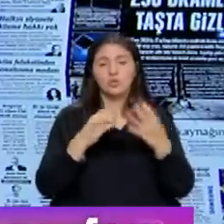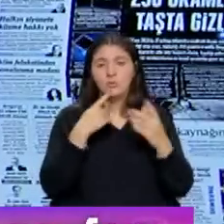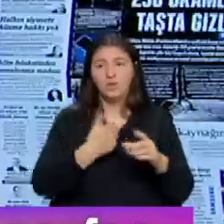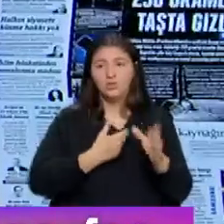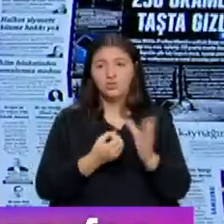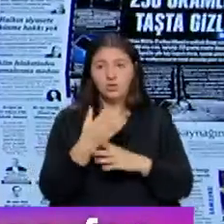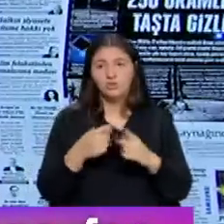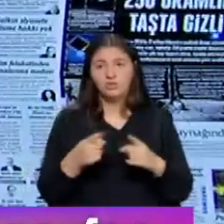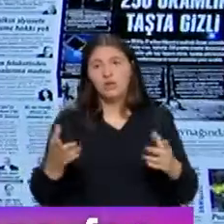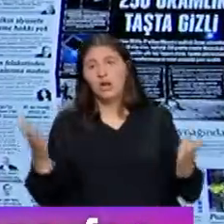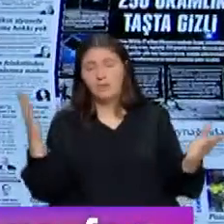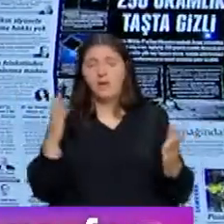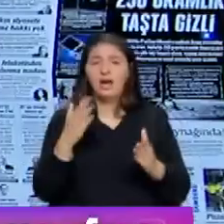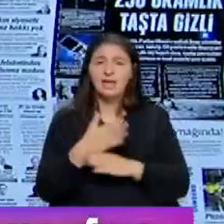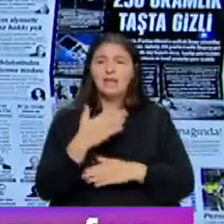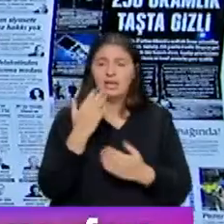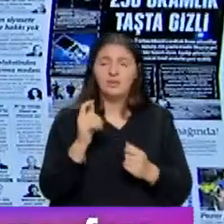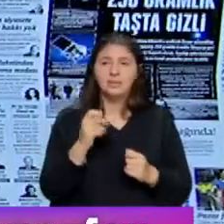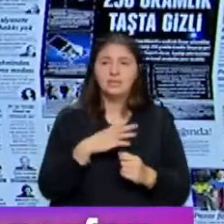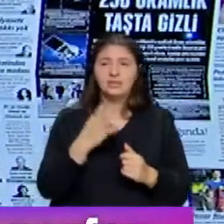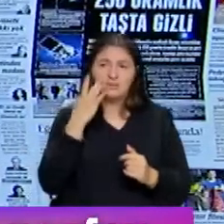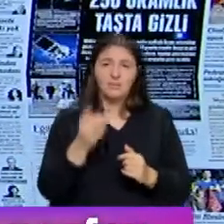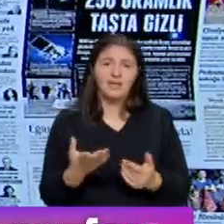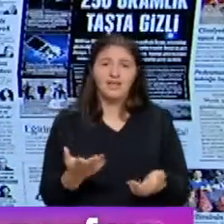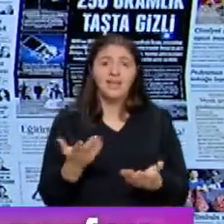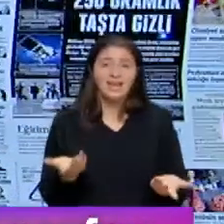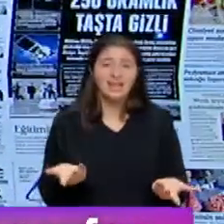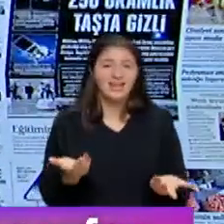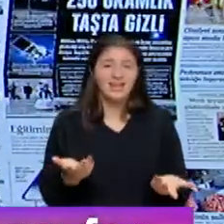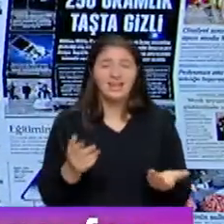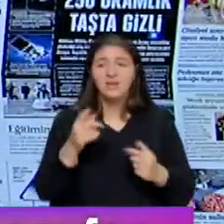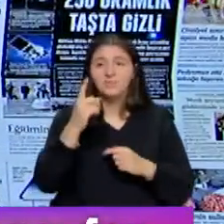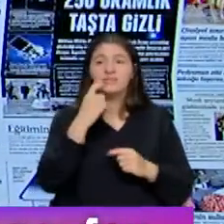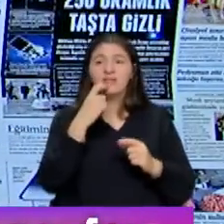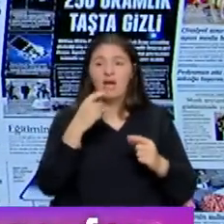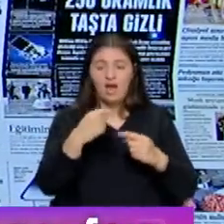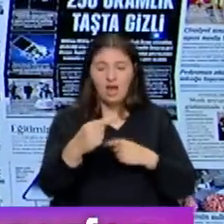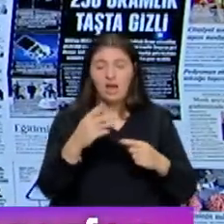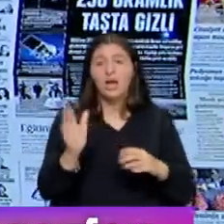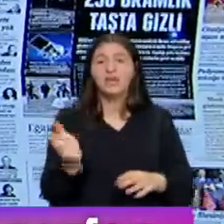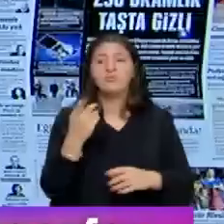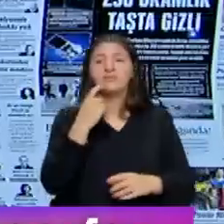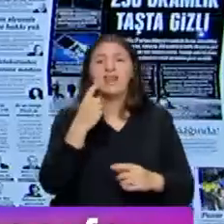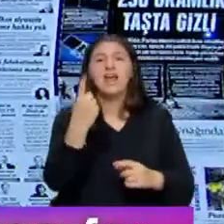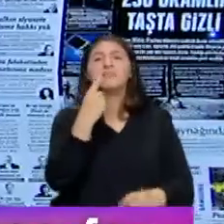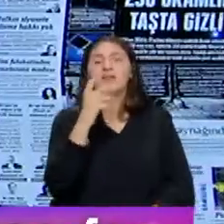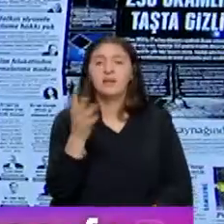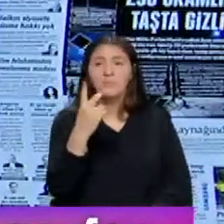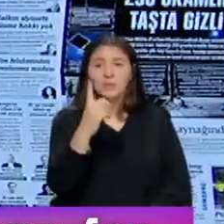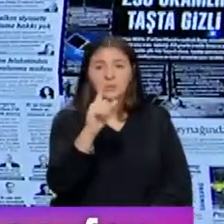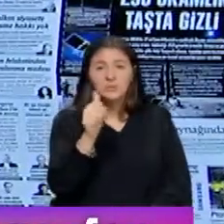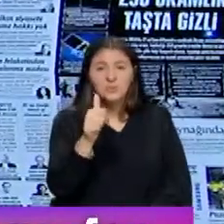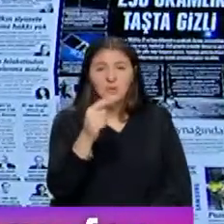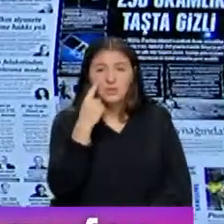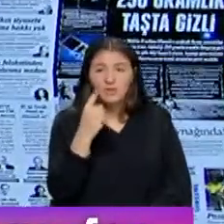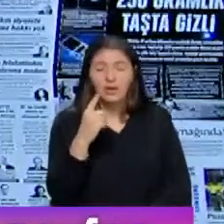öyle uzayıp gidiyor Aslında anlatmak istediği de belli nedir Bir seni arayla geçiyorum bir sene arayla bir